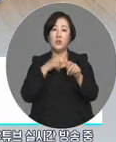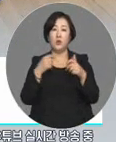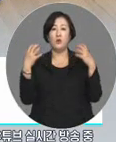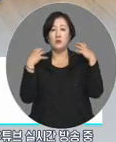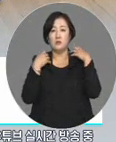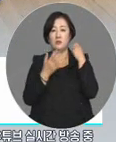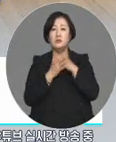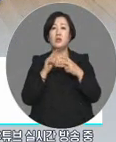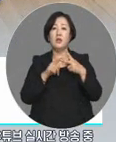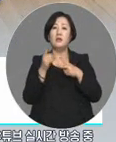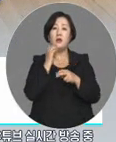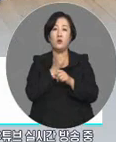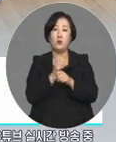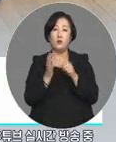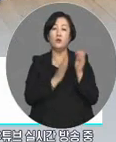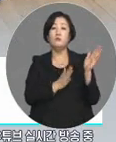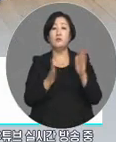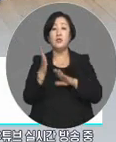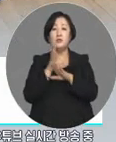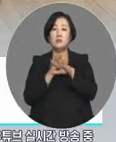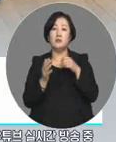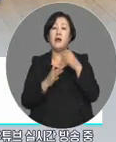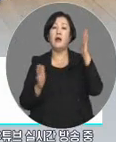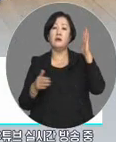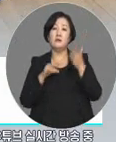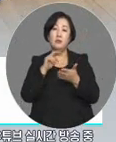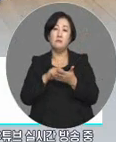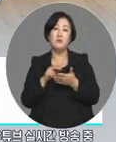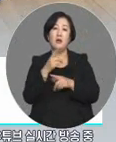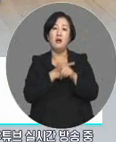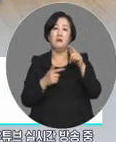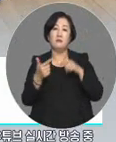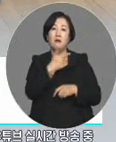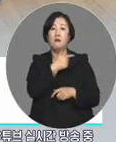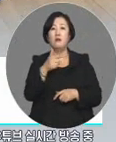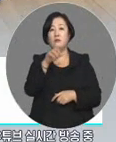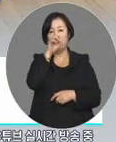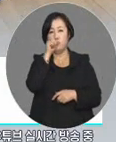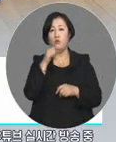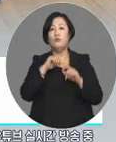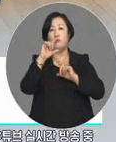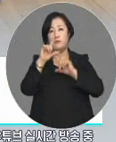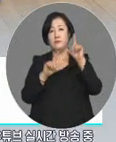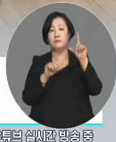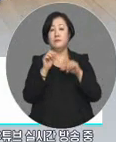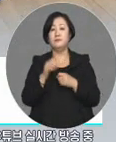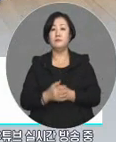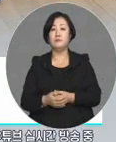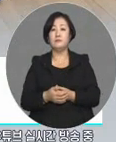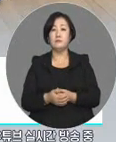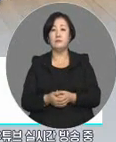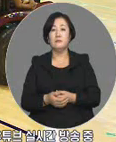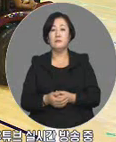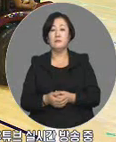이해 교육이란 이름으로 진행하는 건데요. 학생들의 반응이 아주 좋습니다. 김익형 기자입니다.